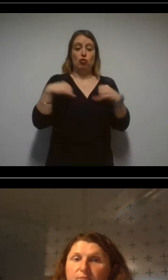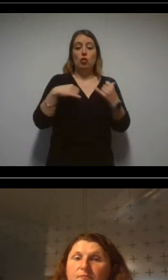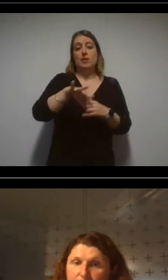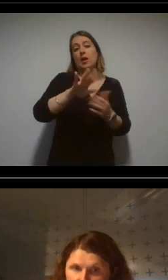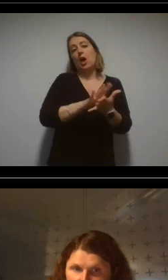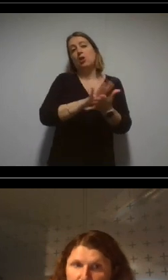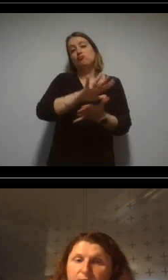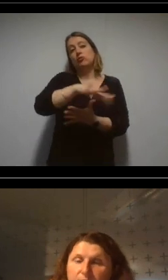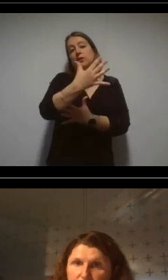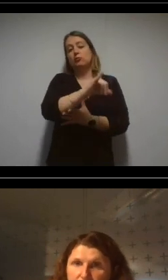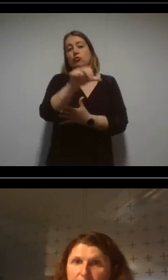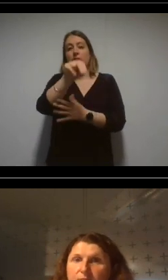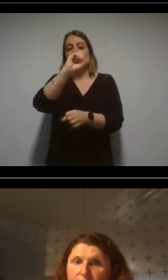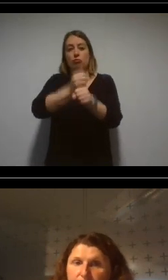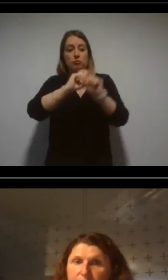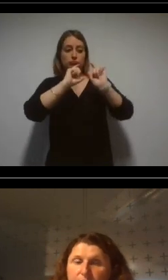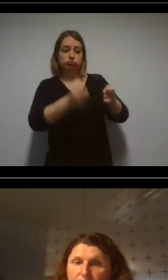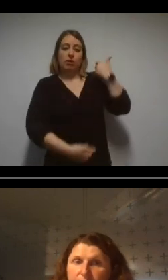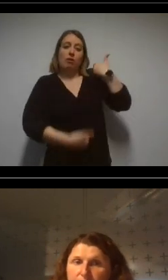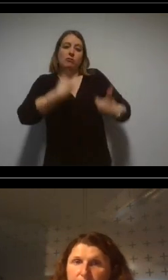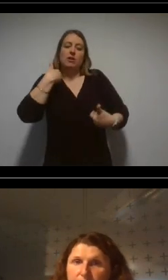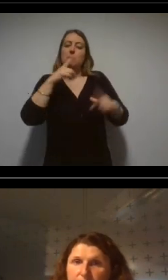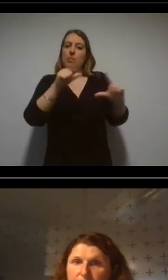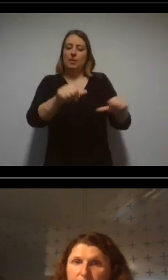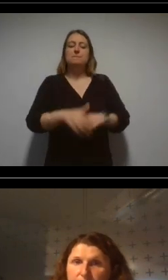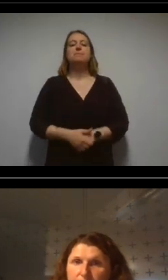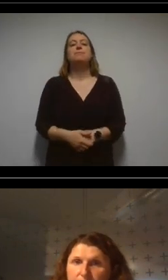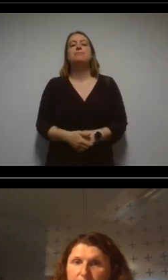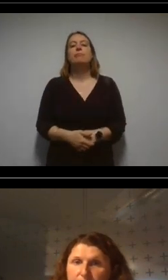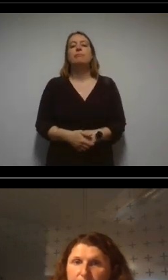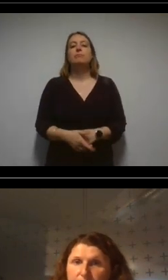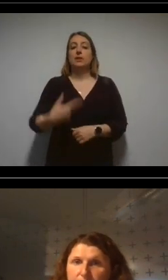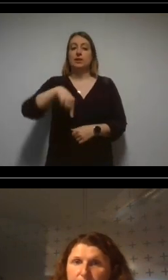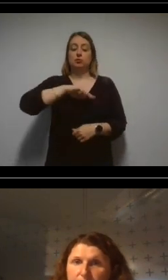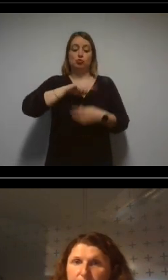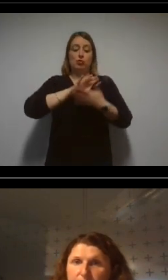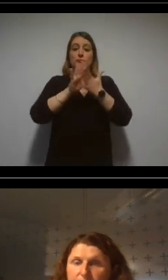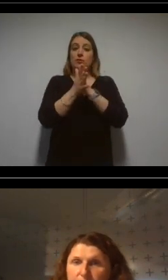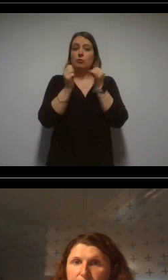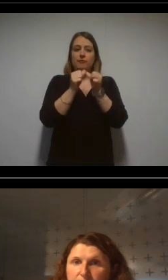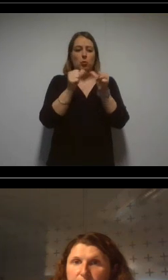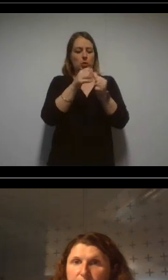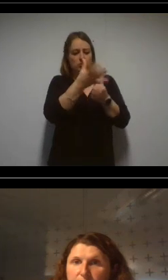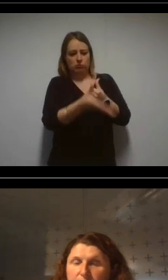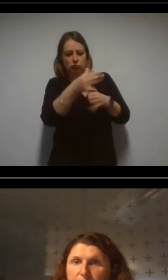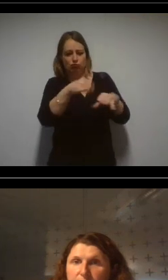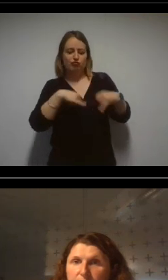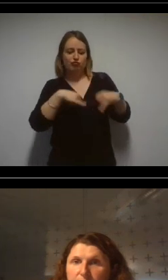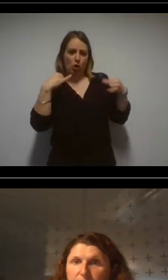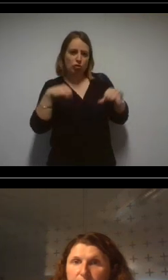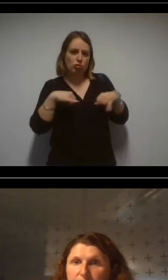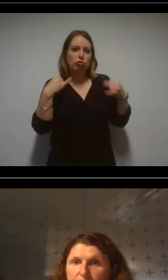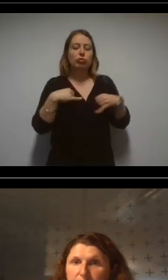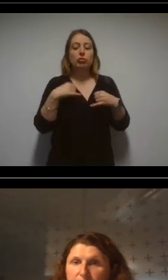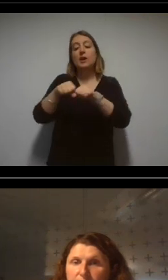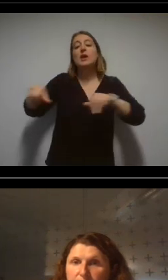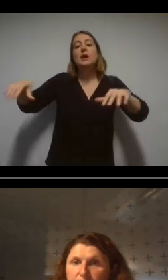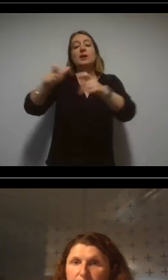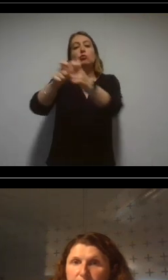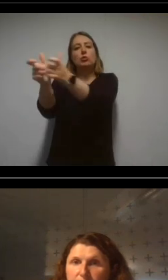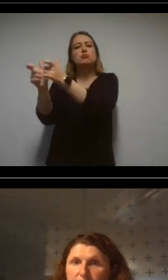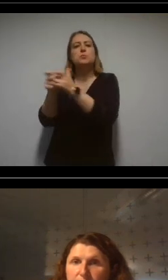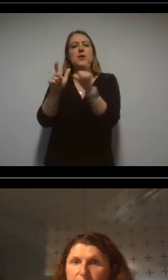une situation de handicap. Et nous, Arpège, on va faire le lien entre ces jeunes d'un côté et un réseau d'entreprises de l'autre